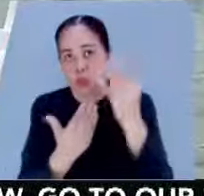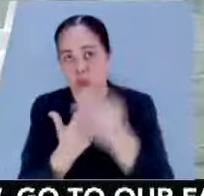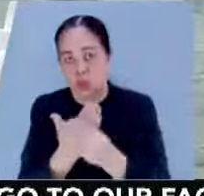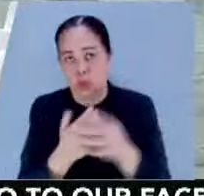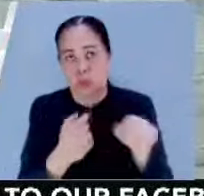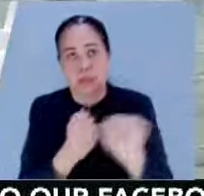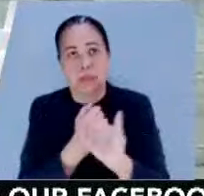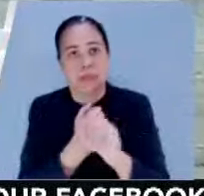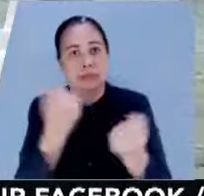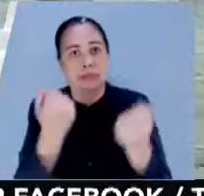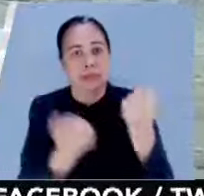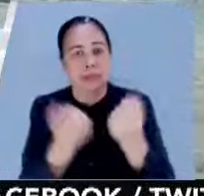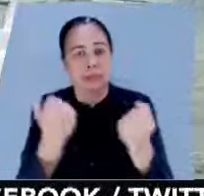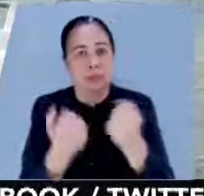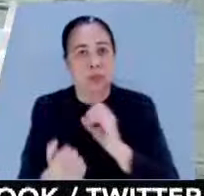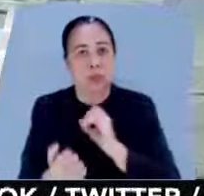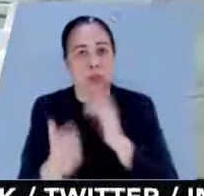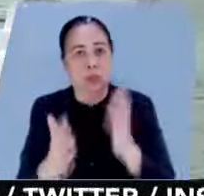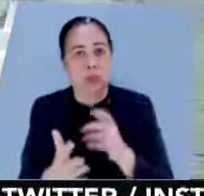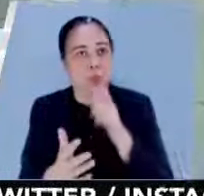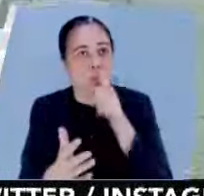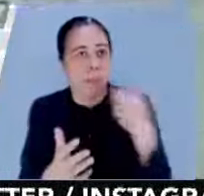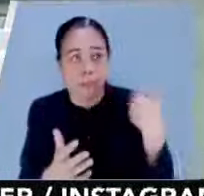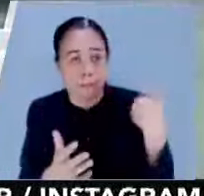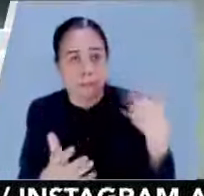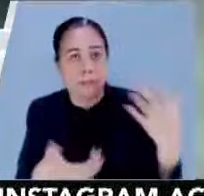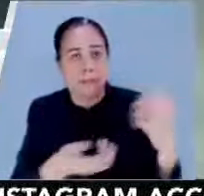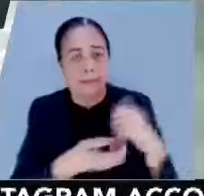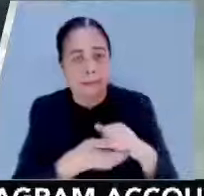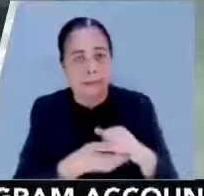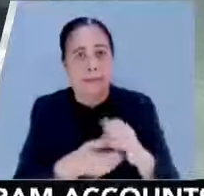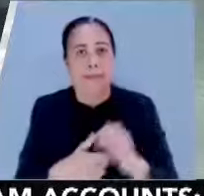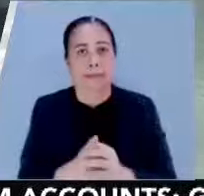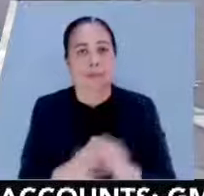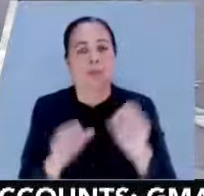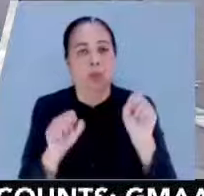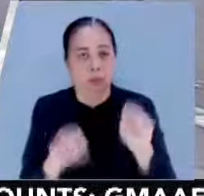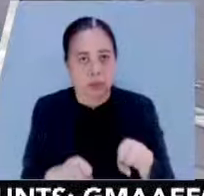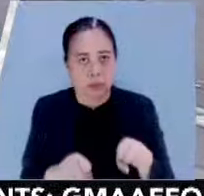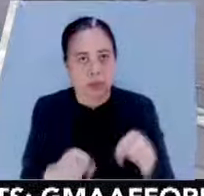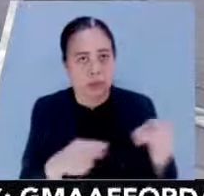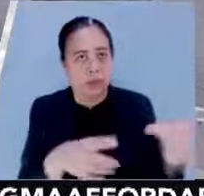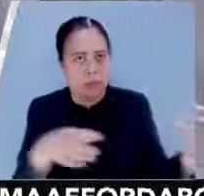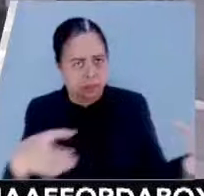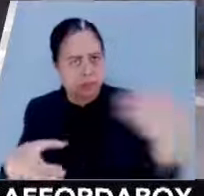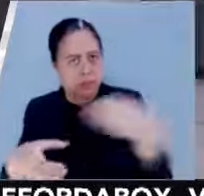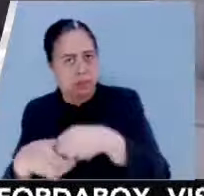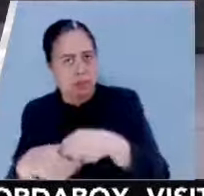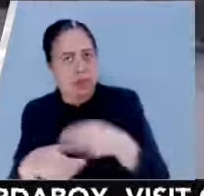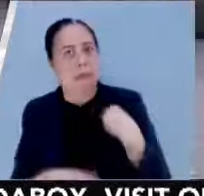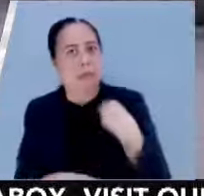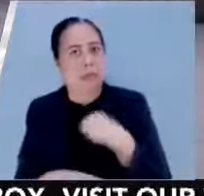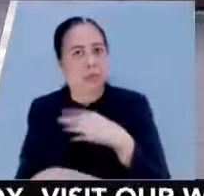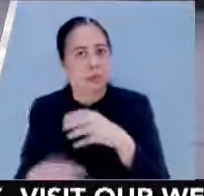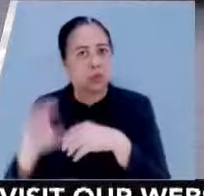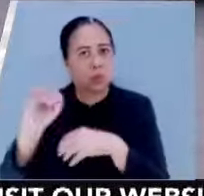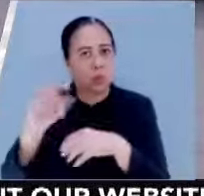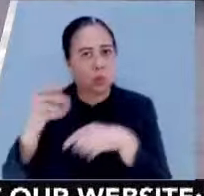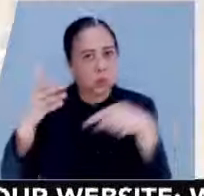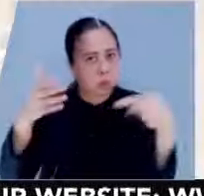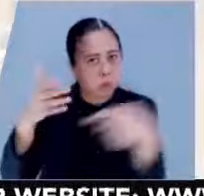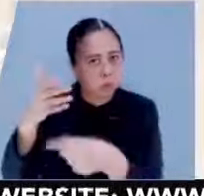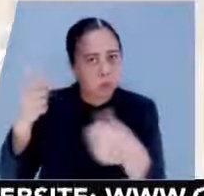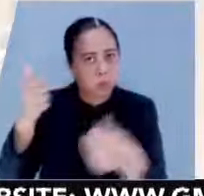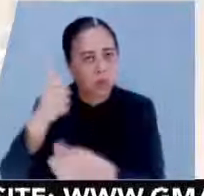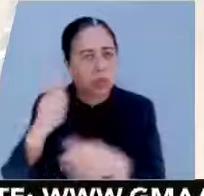driver at operator na hindi pa consolidated. Posibleng tanggapin sila as members of cooperative, not to join